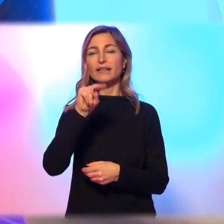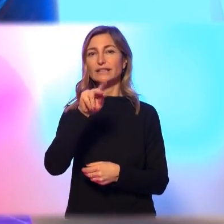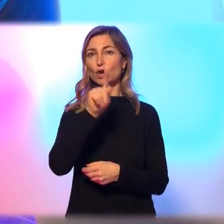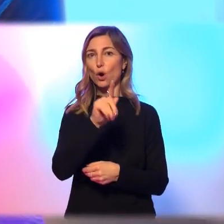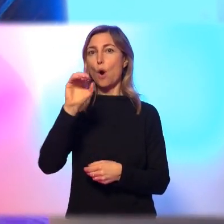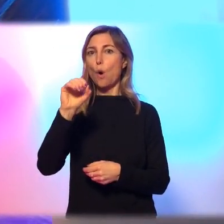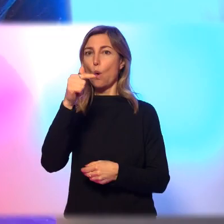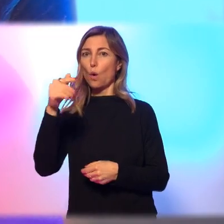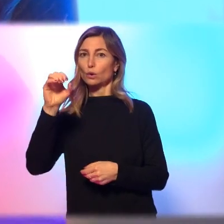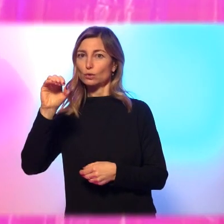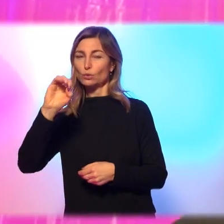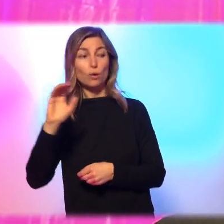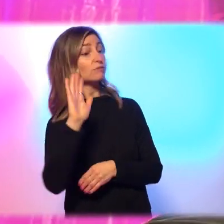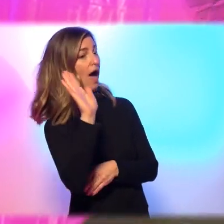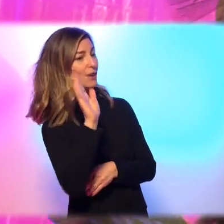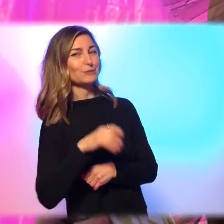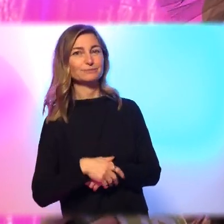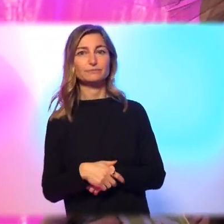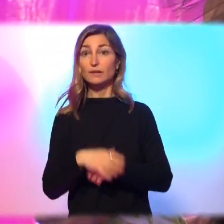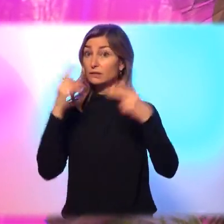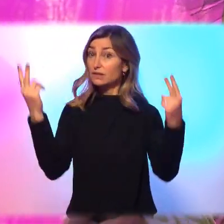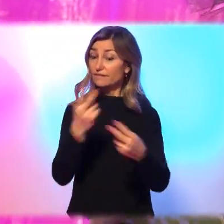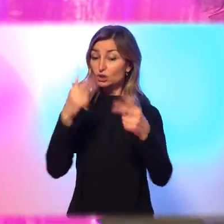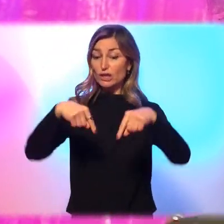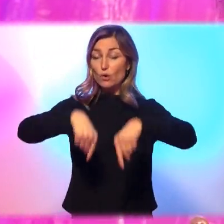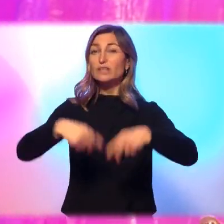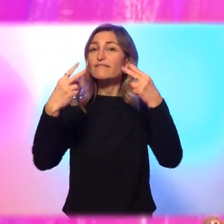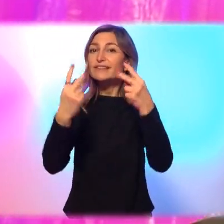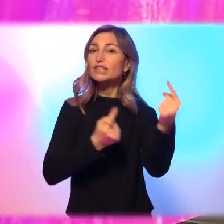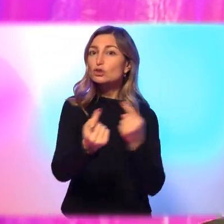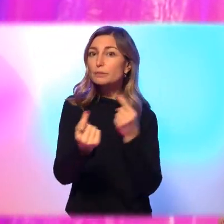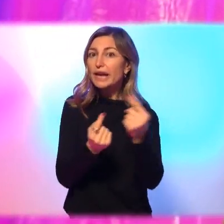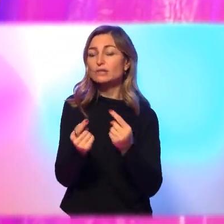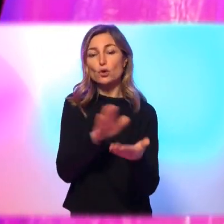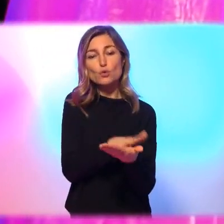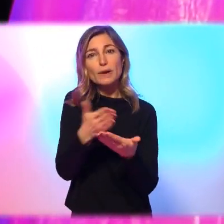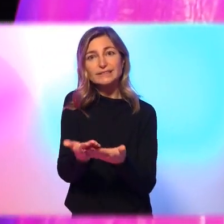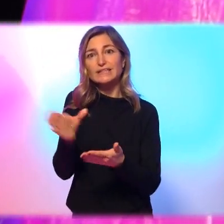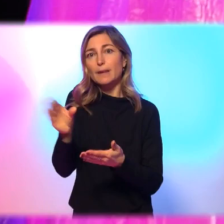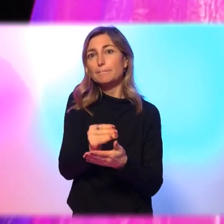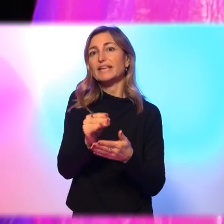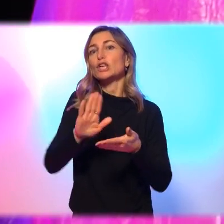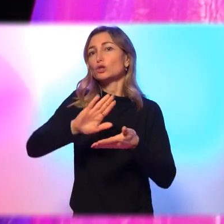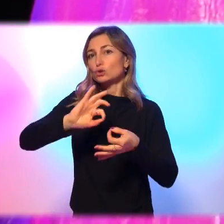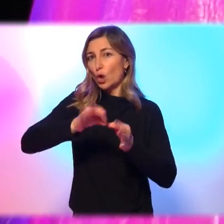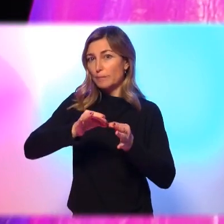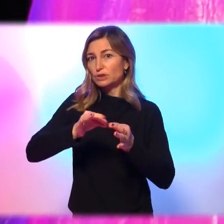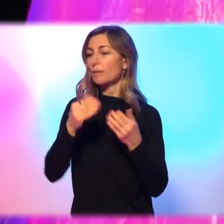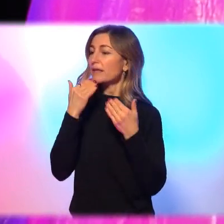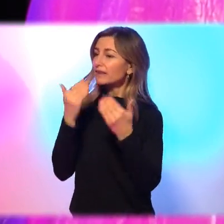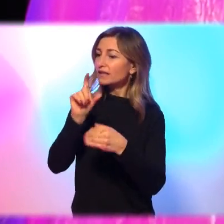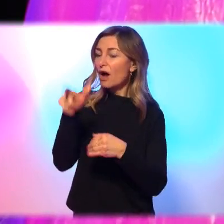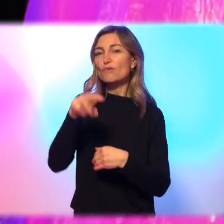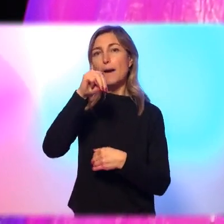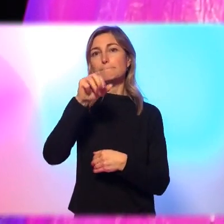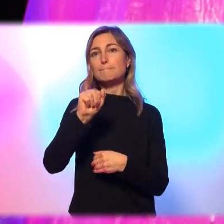Ja, hallo. Und natürlich alle wichtigen Gespräche übersetzen wir heute mit einer Dolmetscherin. Danke